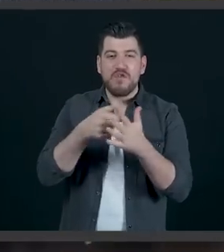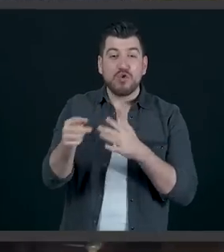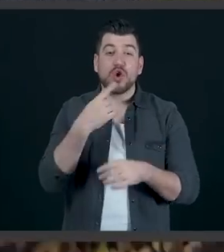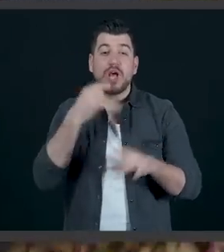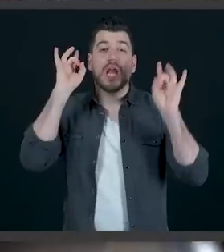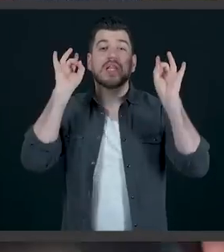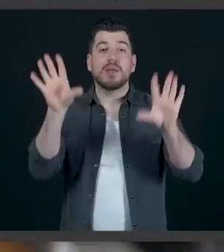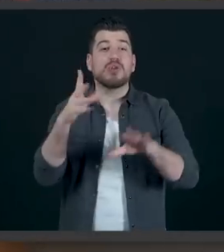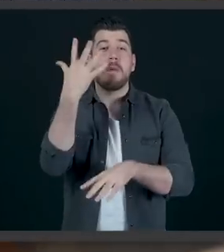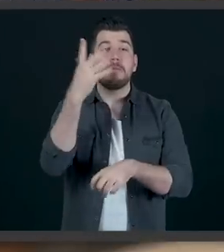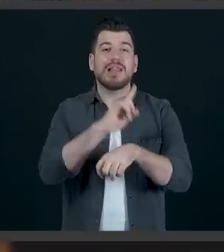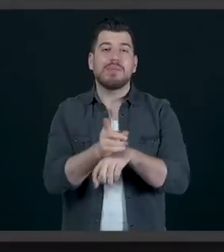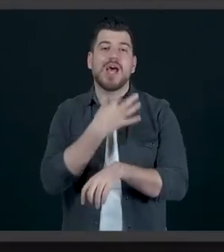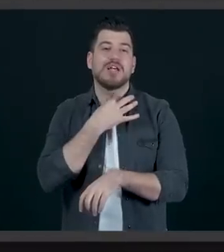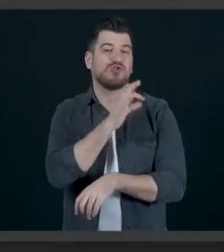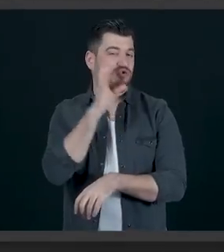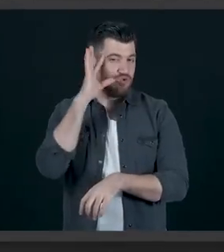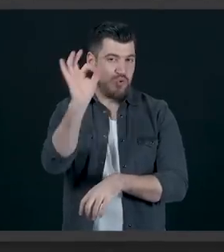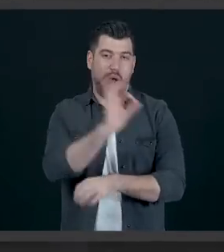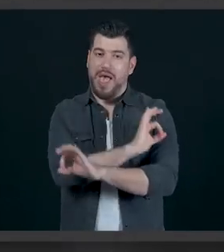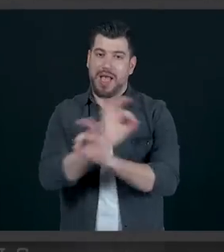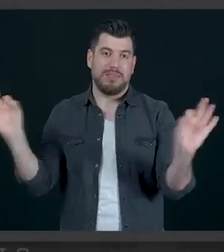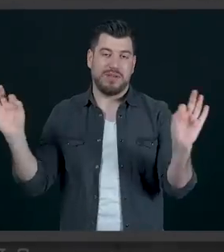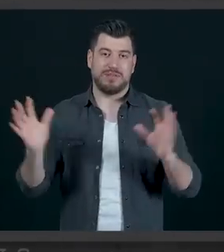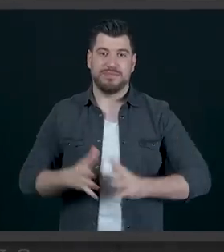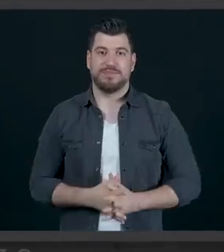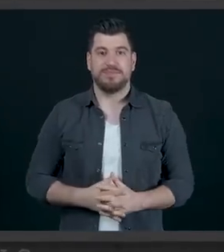σε 5 λεπτά θα είναι έτοιμες.